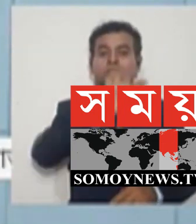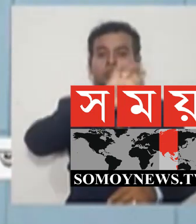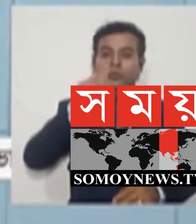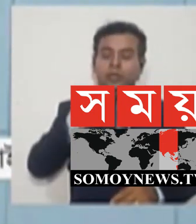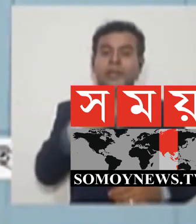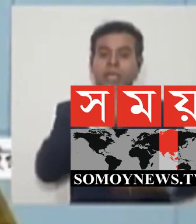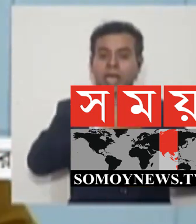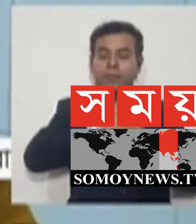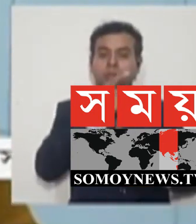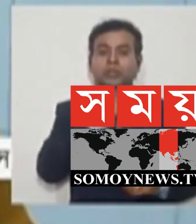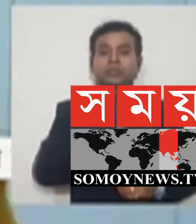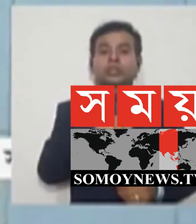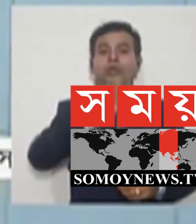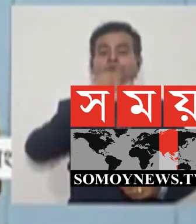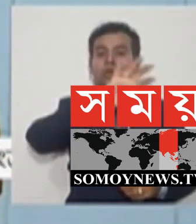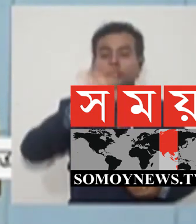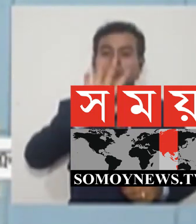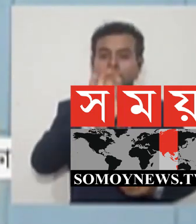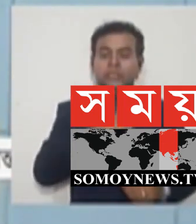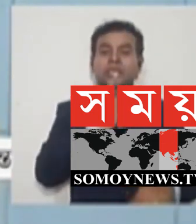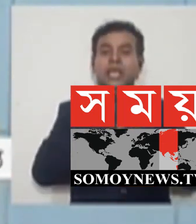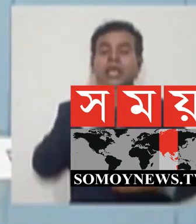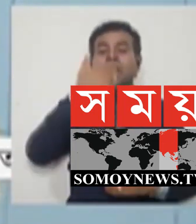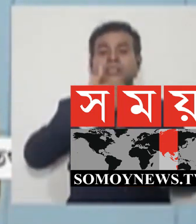সিটির বাইরে বিভিন্ন হাসপাতালে